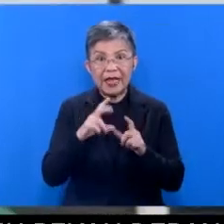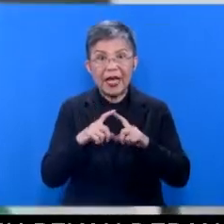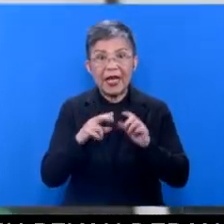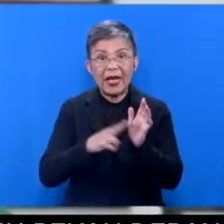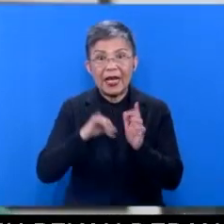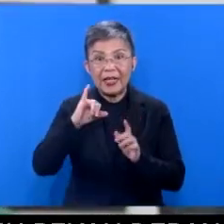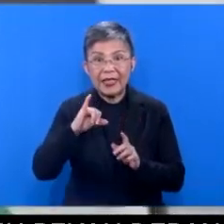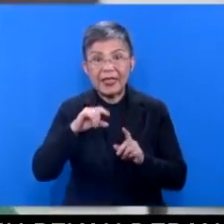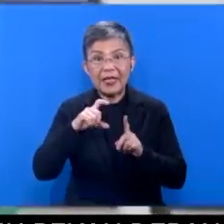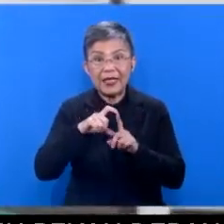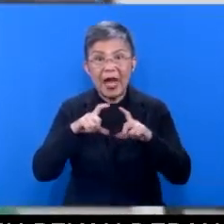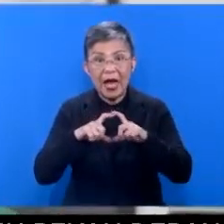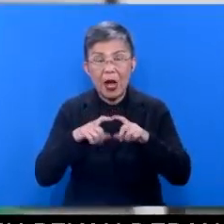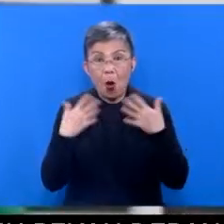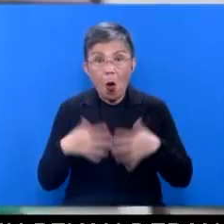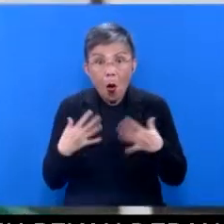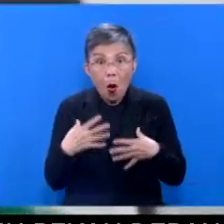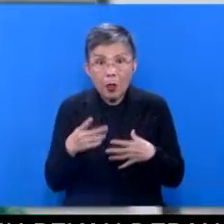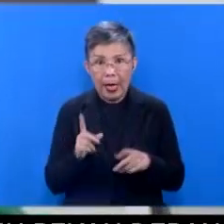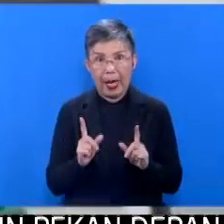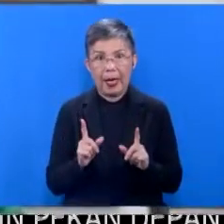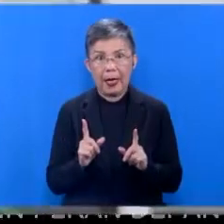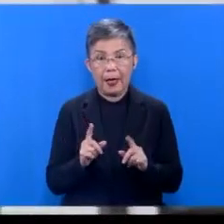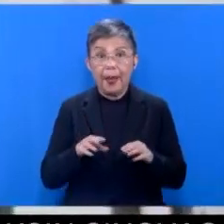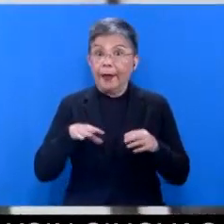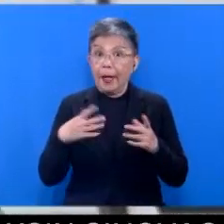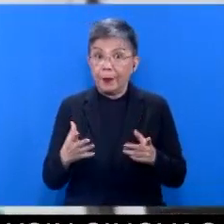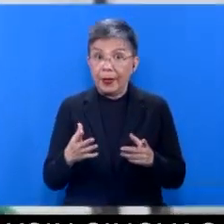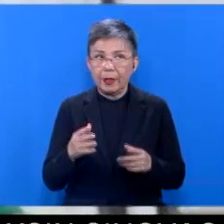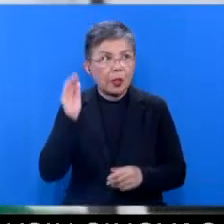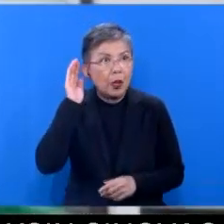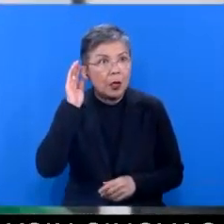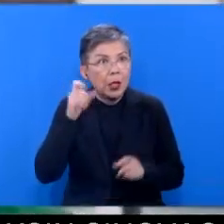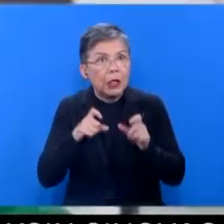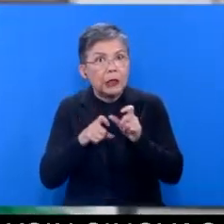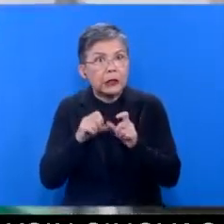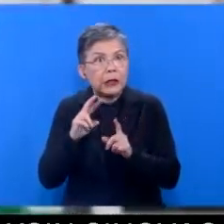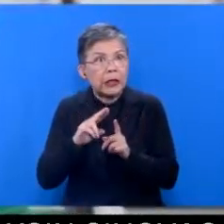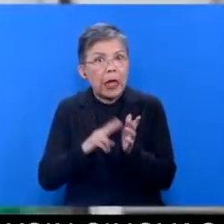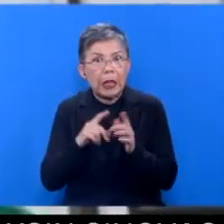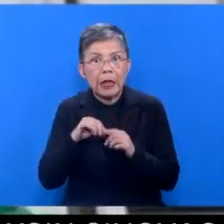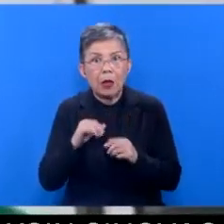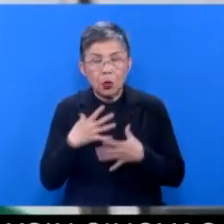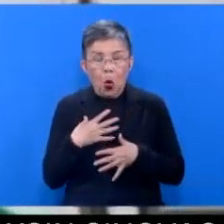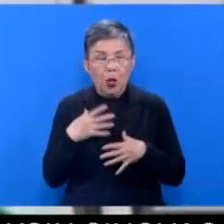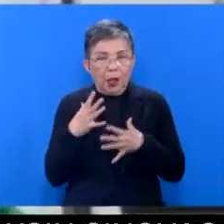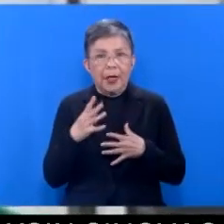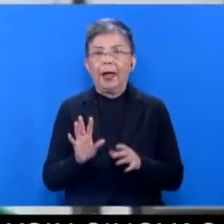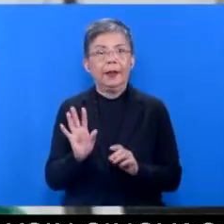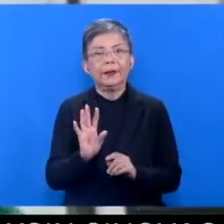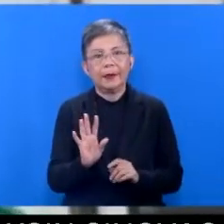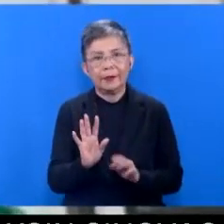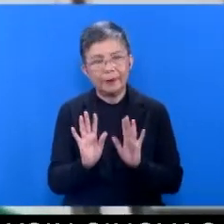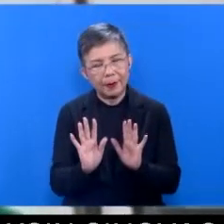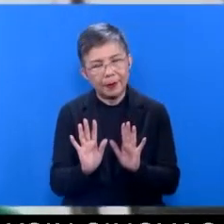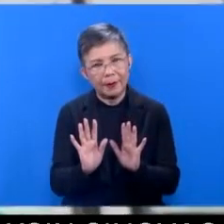dengan mengandung sianida. Nah, tapi dengar-dengar kata sianida, jangan keburu parno dulu. Jika dalam bentuk